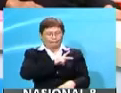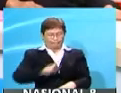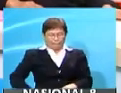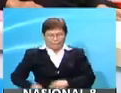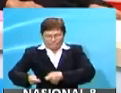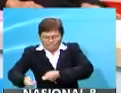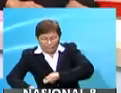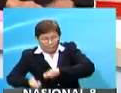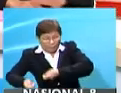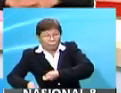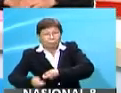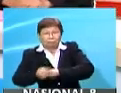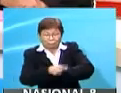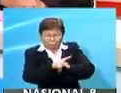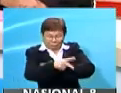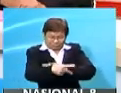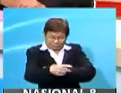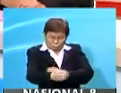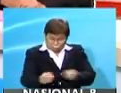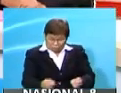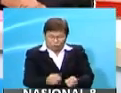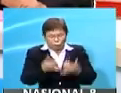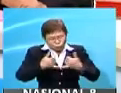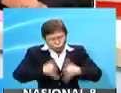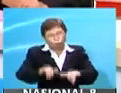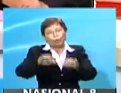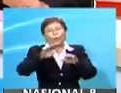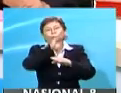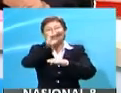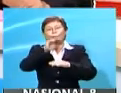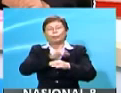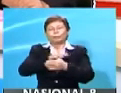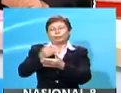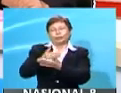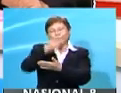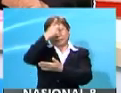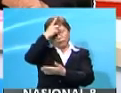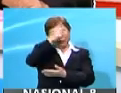Pertanian dan industri asas Tani akan diteruskan oleh menteri yang baru